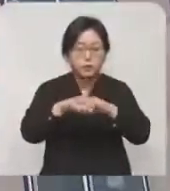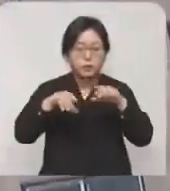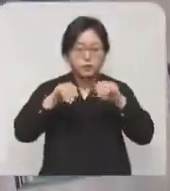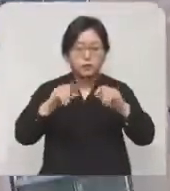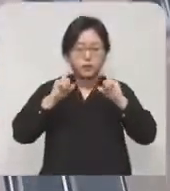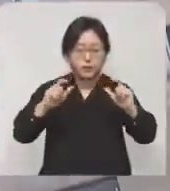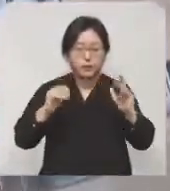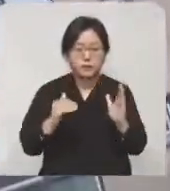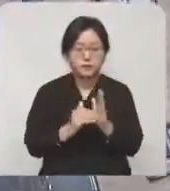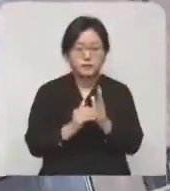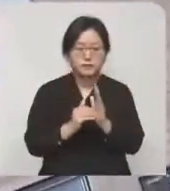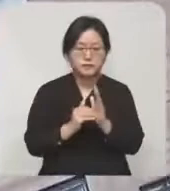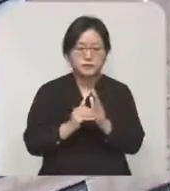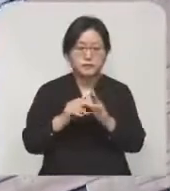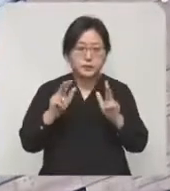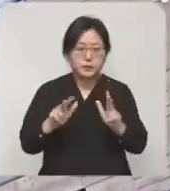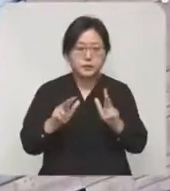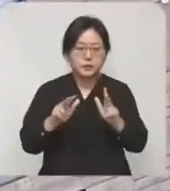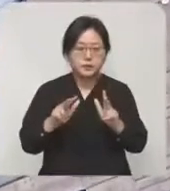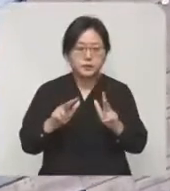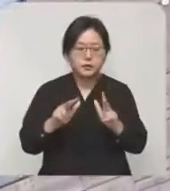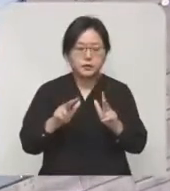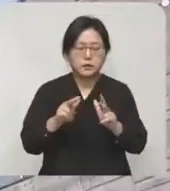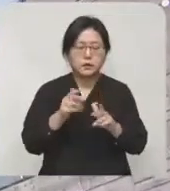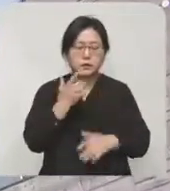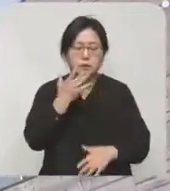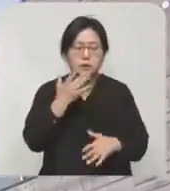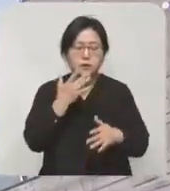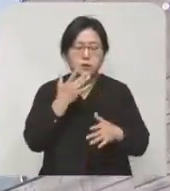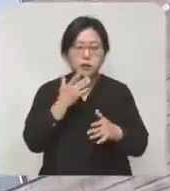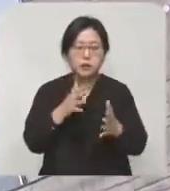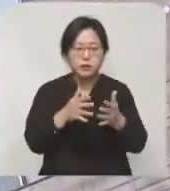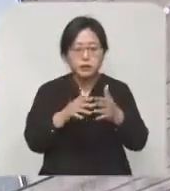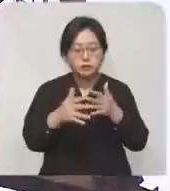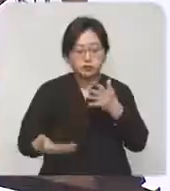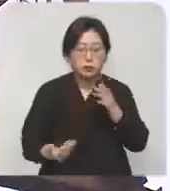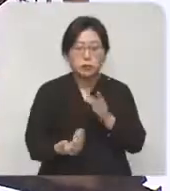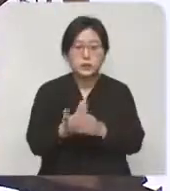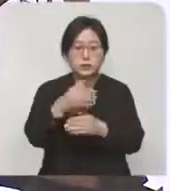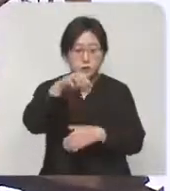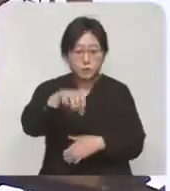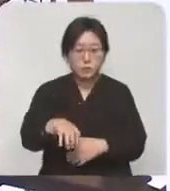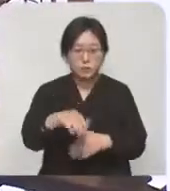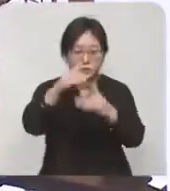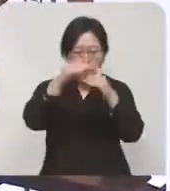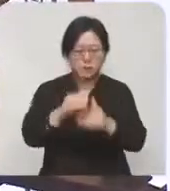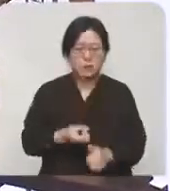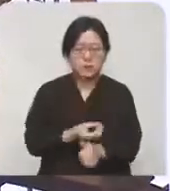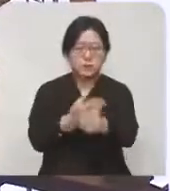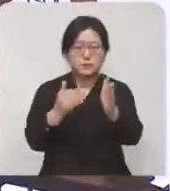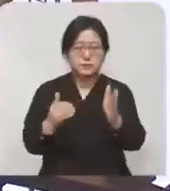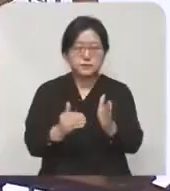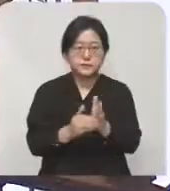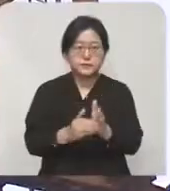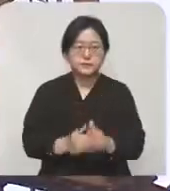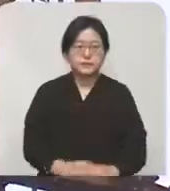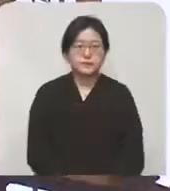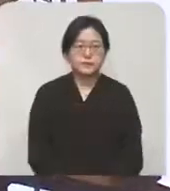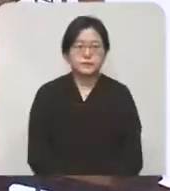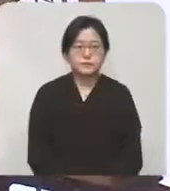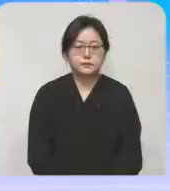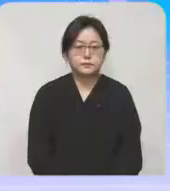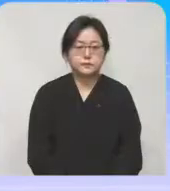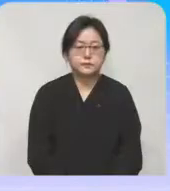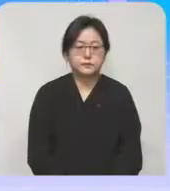명령을 내렸습니다 h 까지 광주시 화정동 주상복합 건물 외벽 공개 사원 장해서 tbs 손 좋습니다